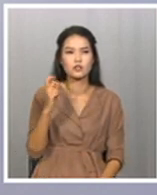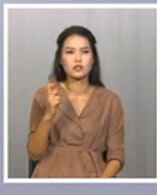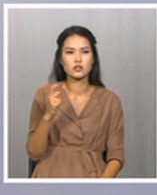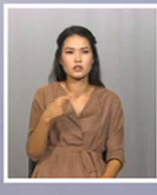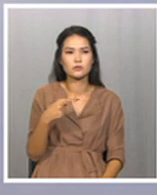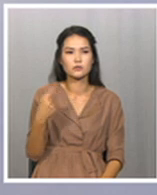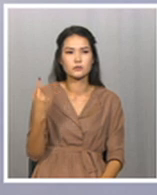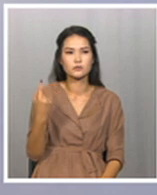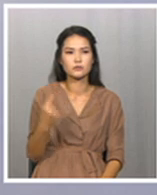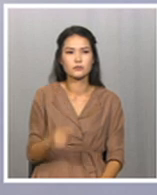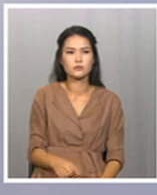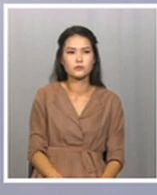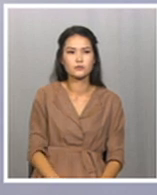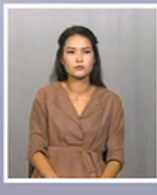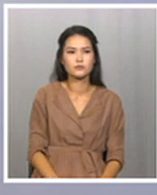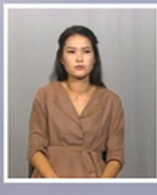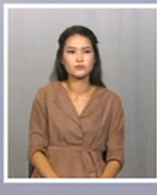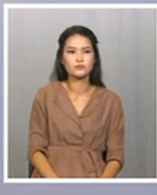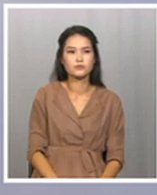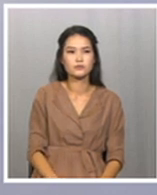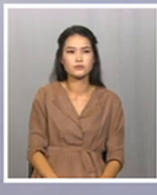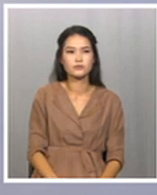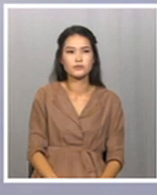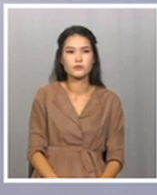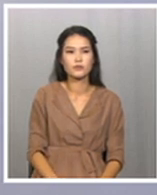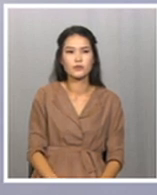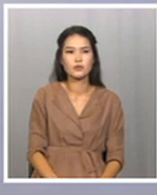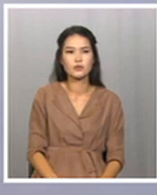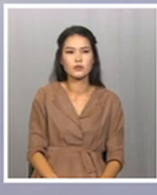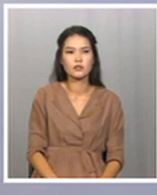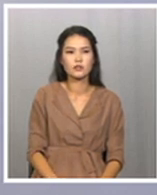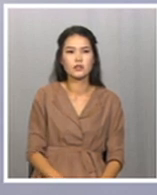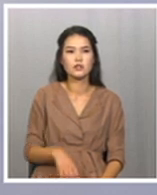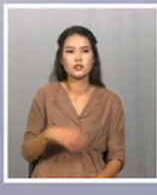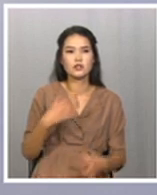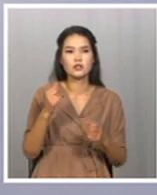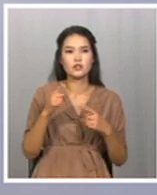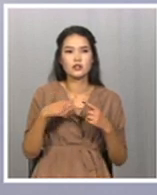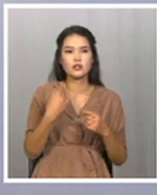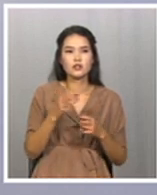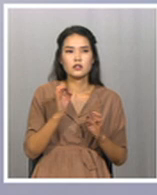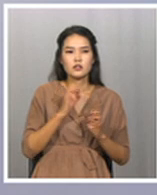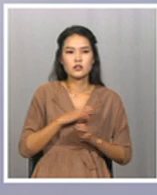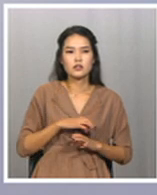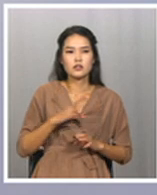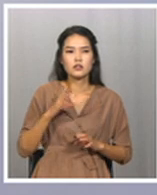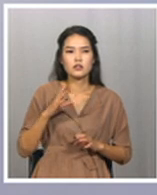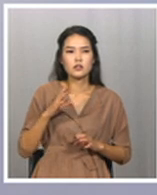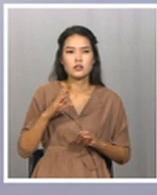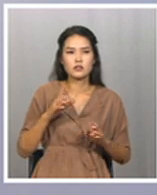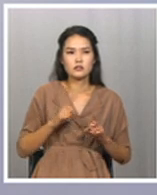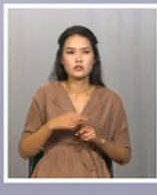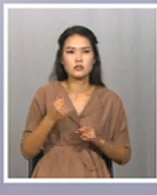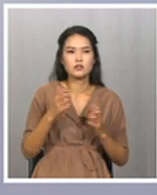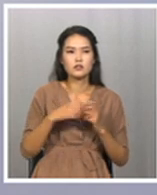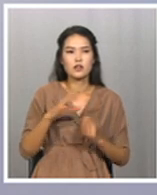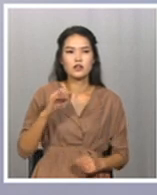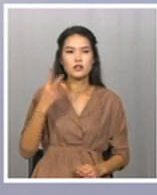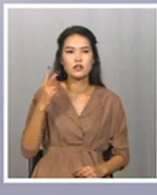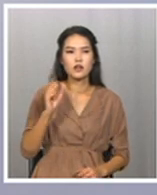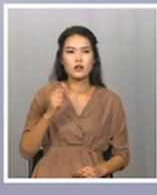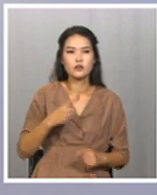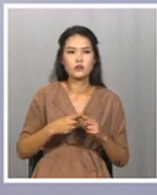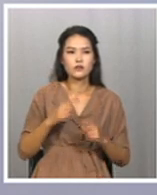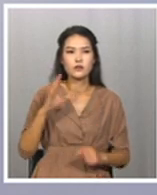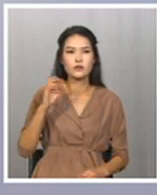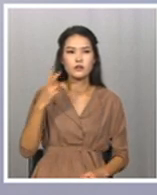1. Біз негізгі тригонометриялық тепе-теңдікті білеміз. Синус квадрат альфа қосылған косинус квадрат альфа